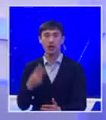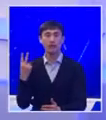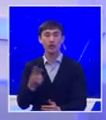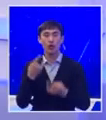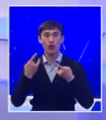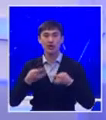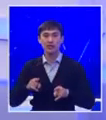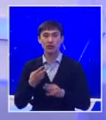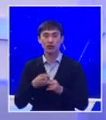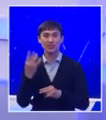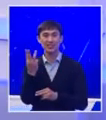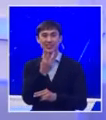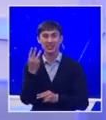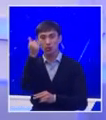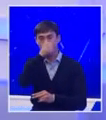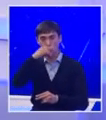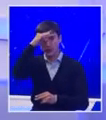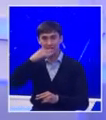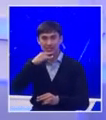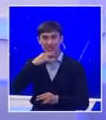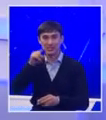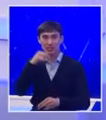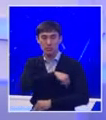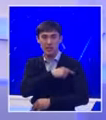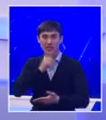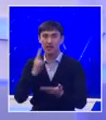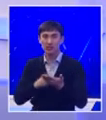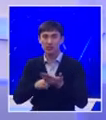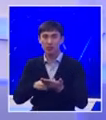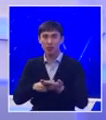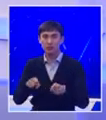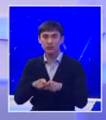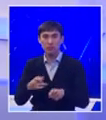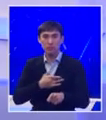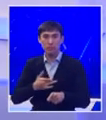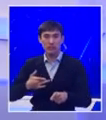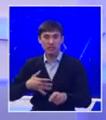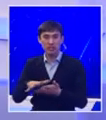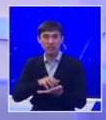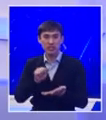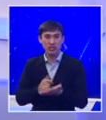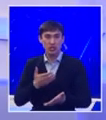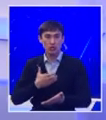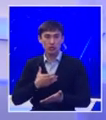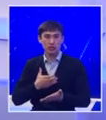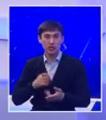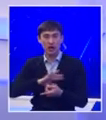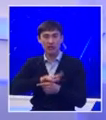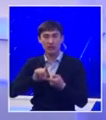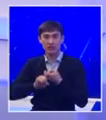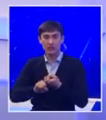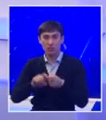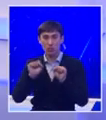Второе рождение. Вот уже третий год казахстанские медики доказывают, что даже тотальные повреждения дыхательных путей коронавирусной инфекции